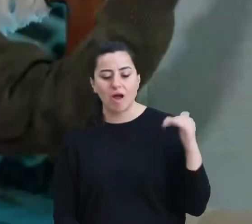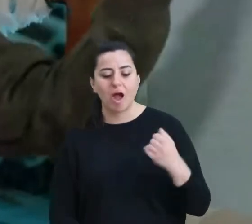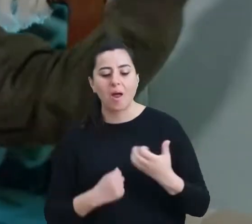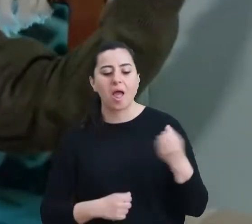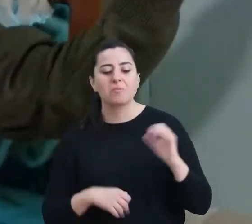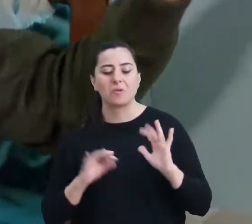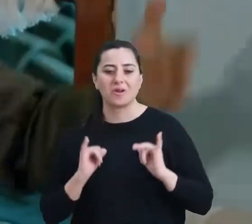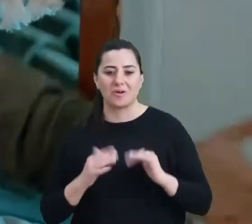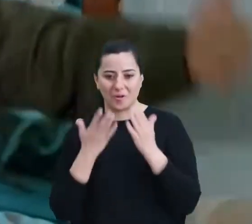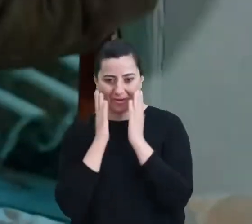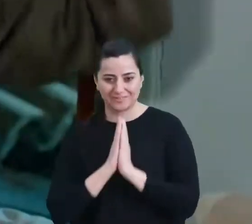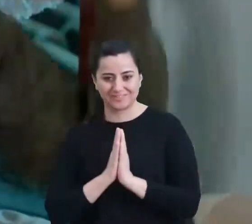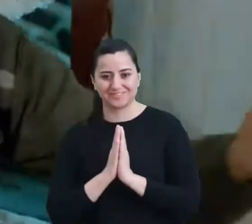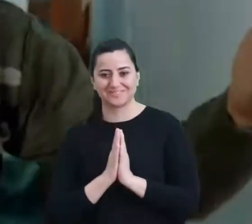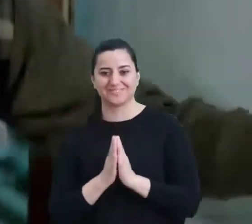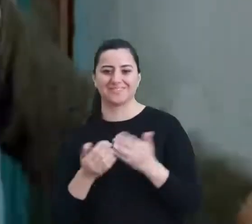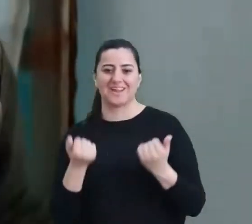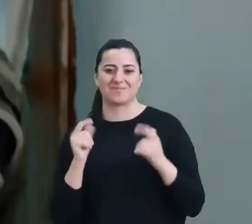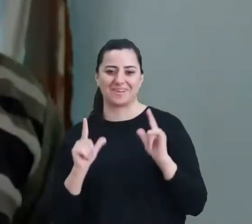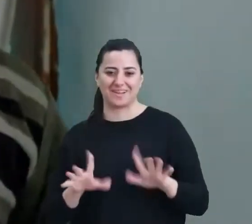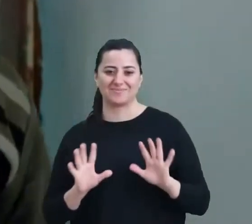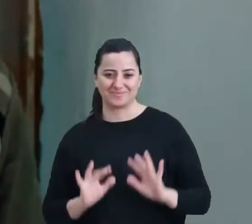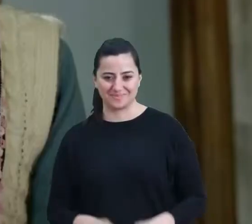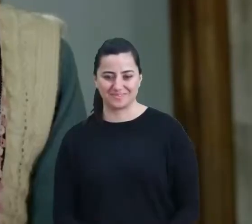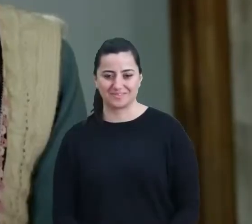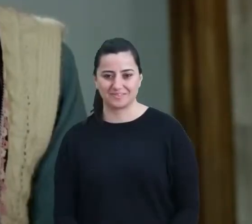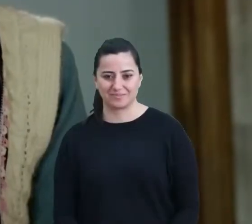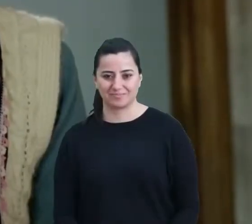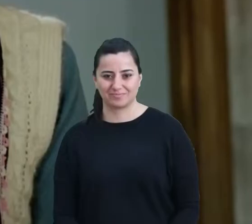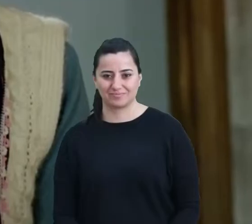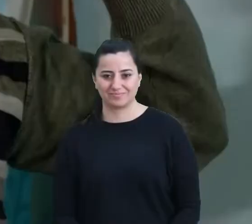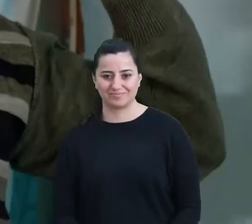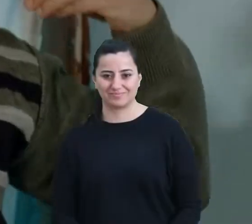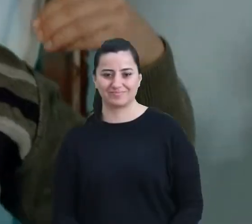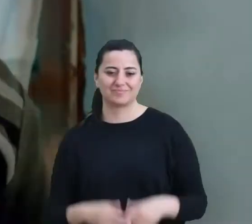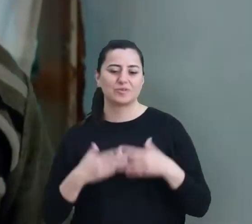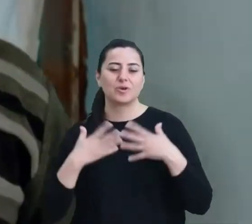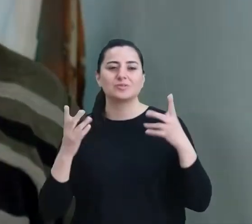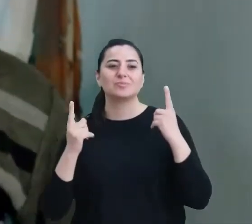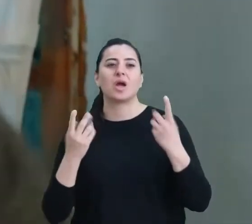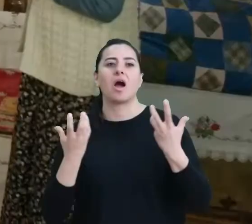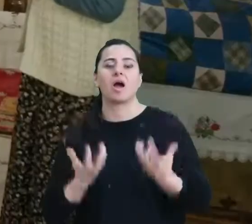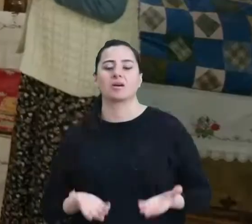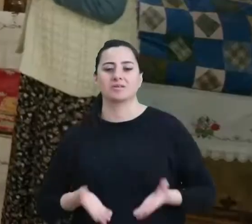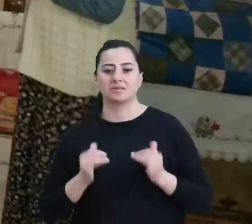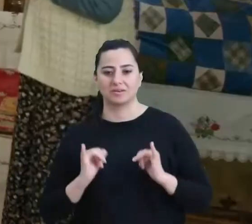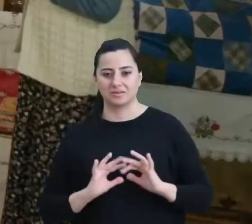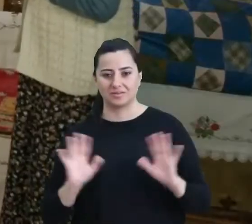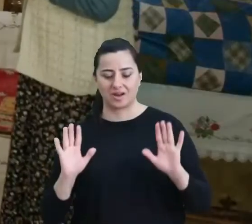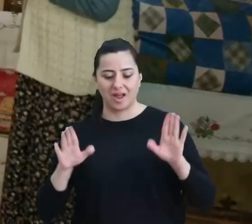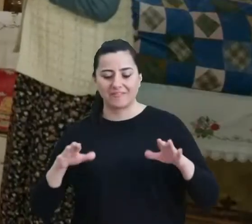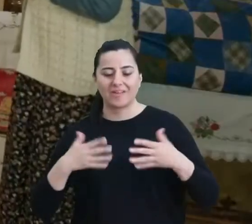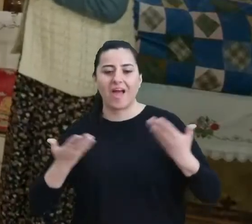Çok şükür yarabbim. Araba isteme gelmedi ya benden. Üzerimden kucağımı yük kalktı be ya. Kuş